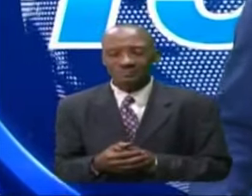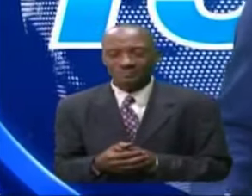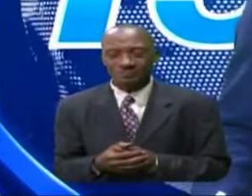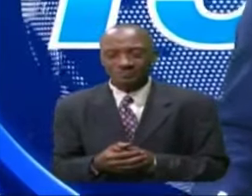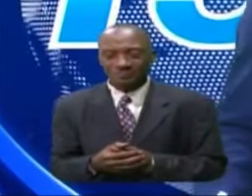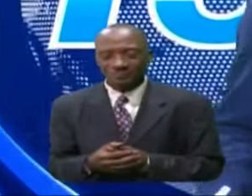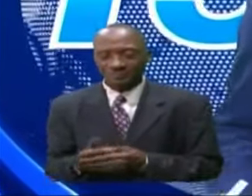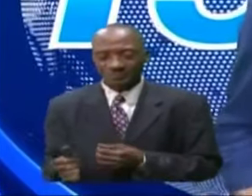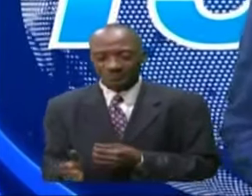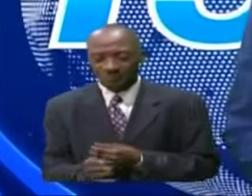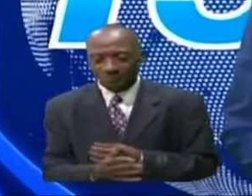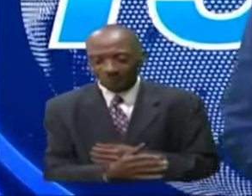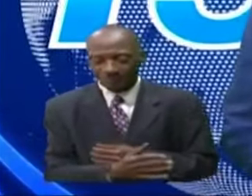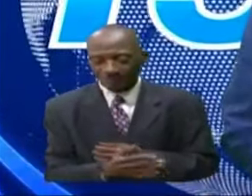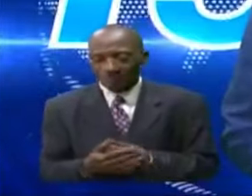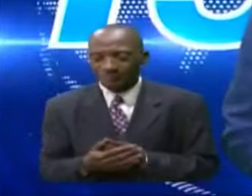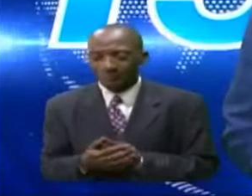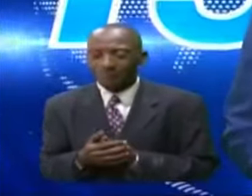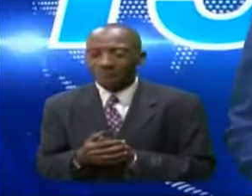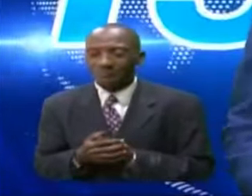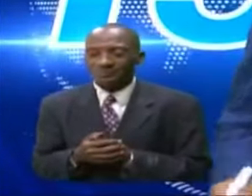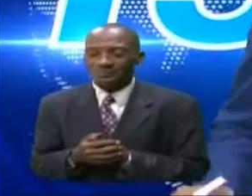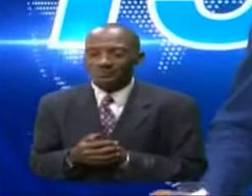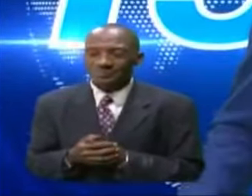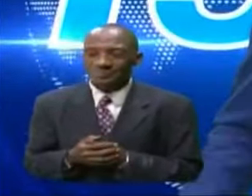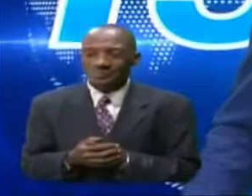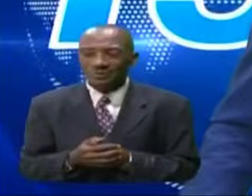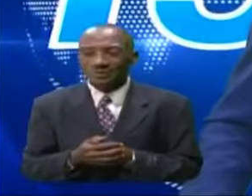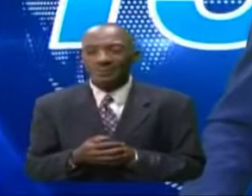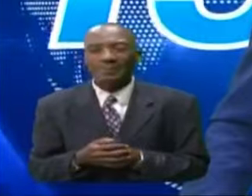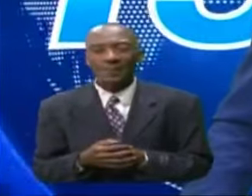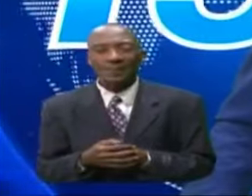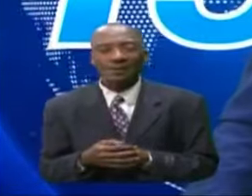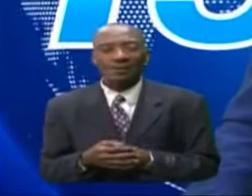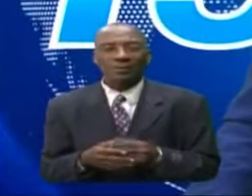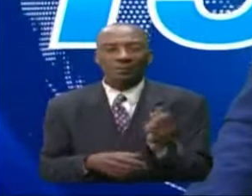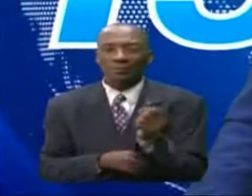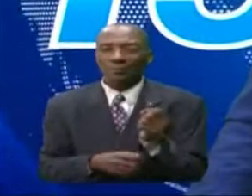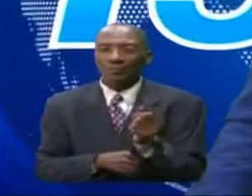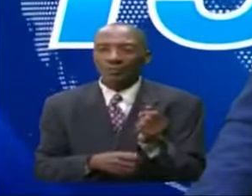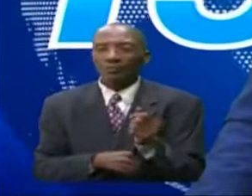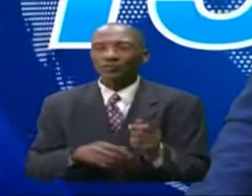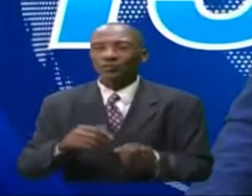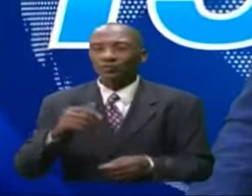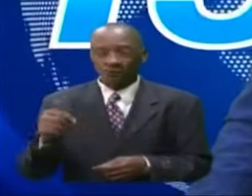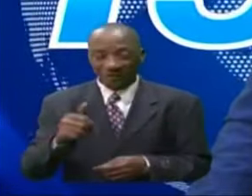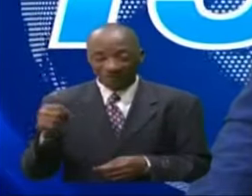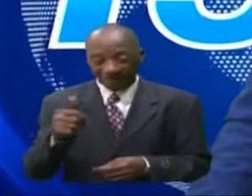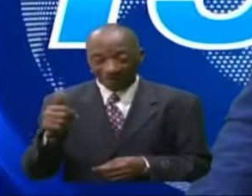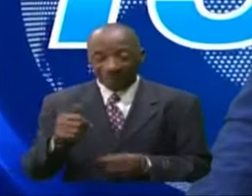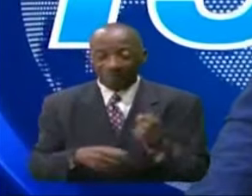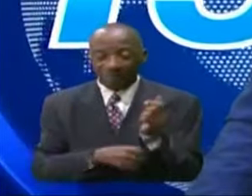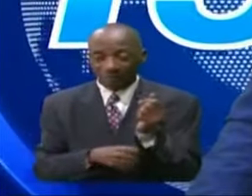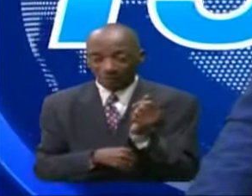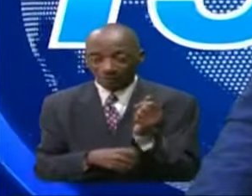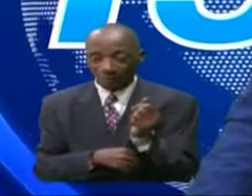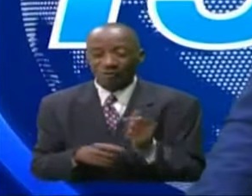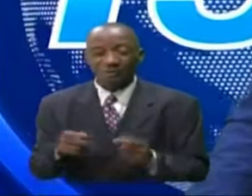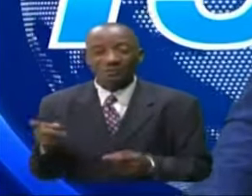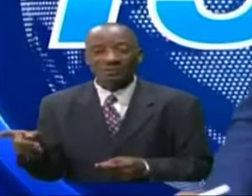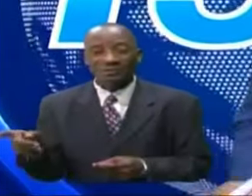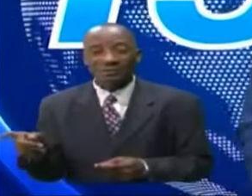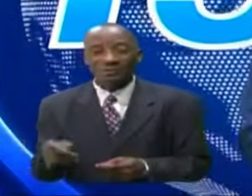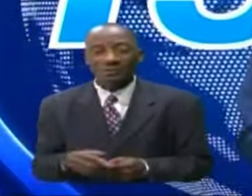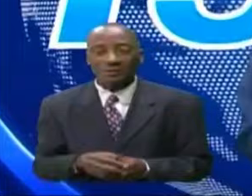21 personnes décédées, dont 2 militaires, dans un tragique accident de travail survenu à Fridex africaine d'explosifs. Eh bien, le drame